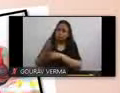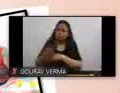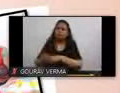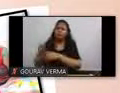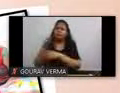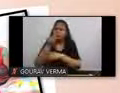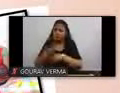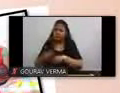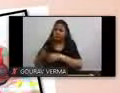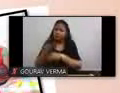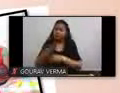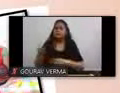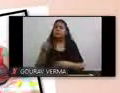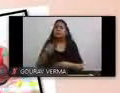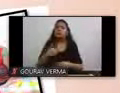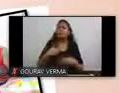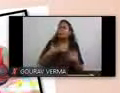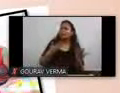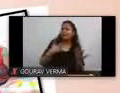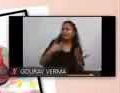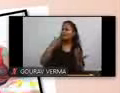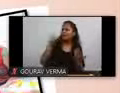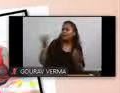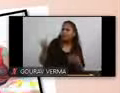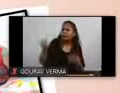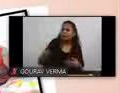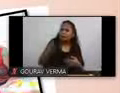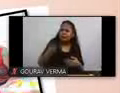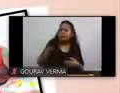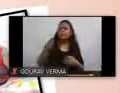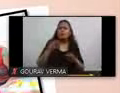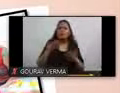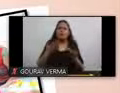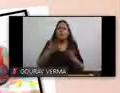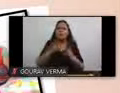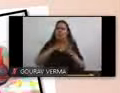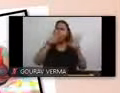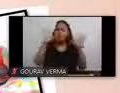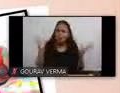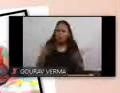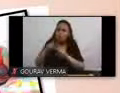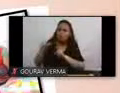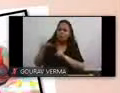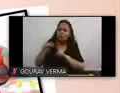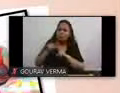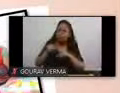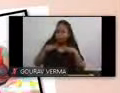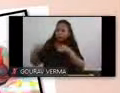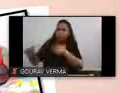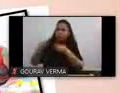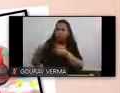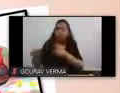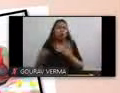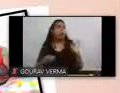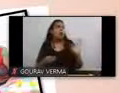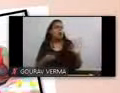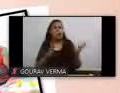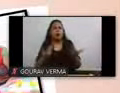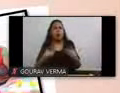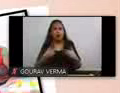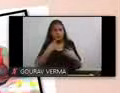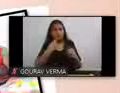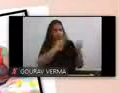asked him, why are you doing that? Why are you putting away the child? She said, nahi, humko kisi ne bataya hai ki